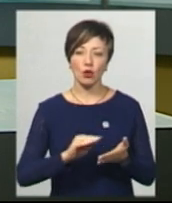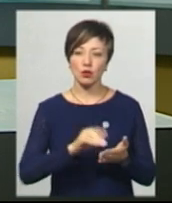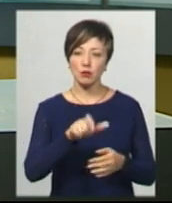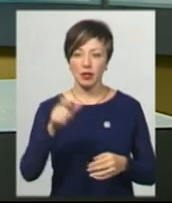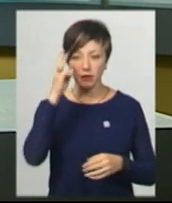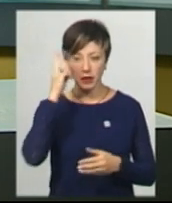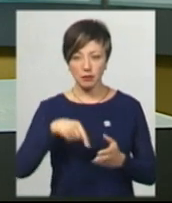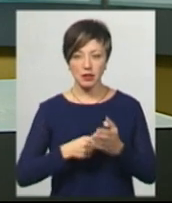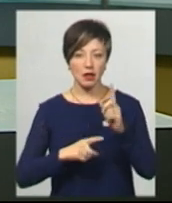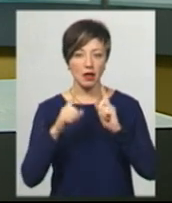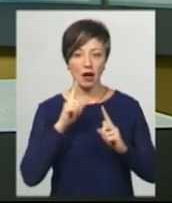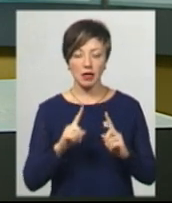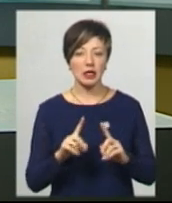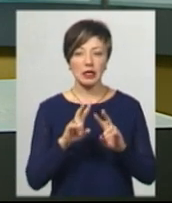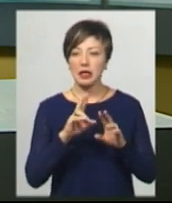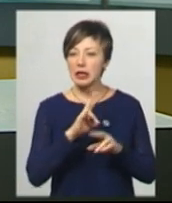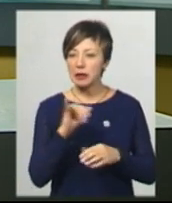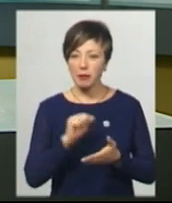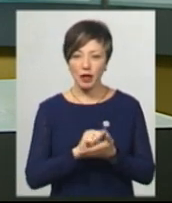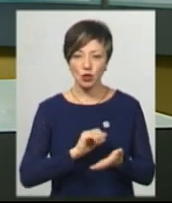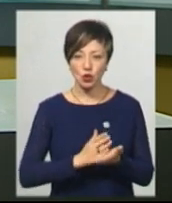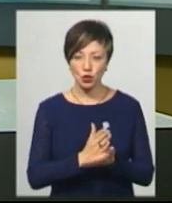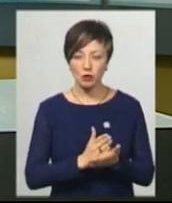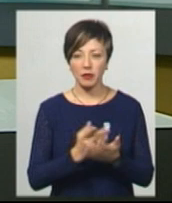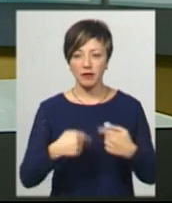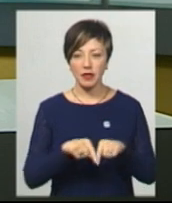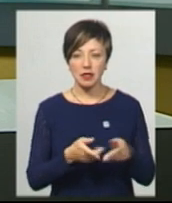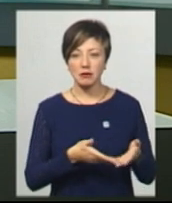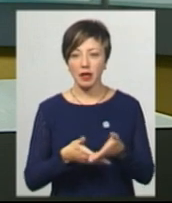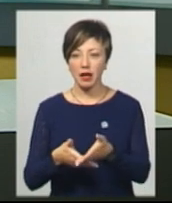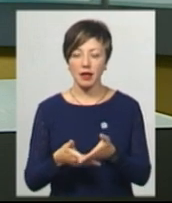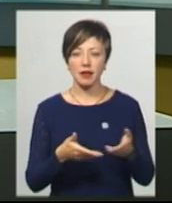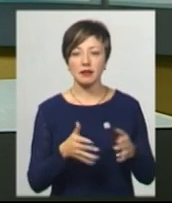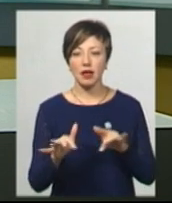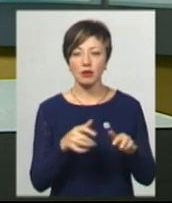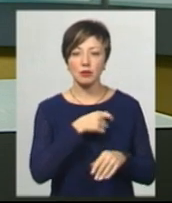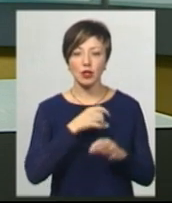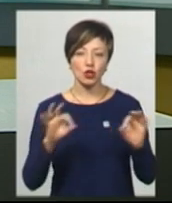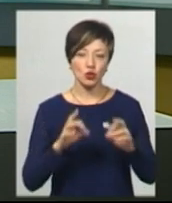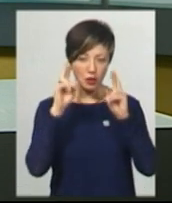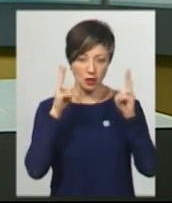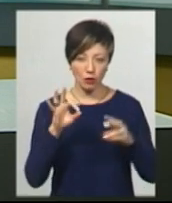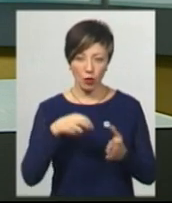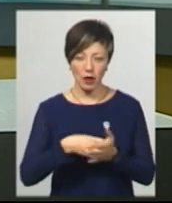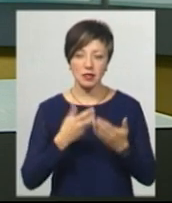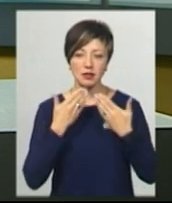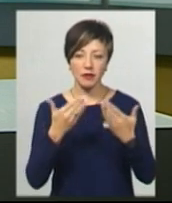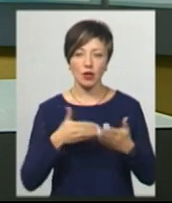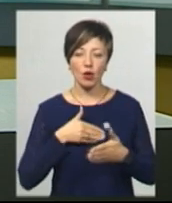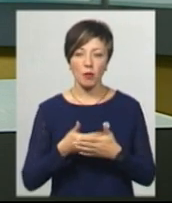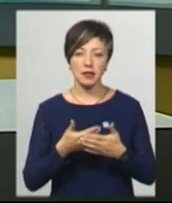у Хмельницькій міській раді ані в прес-службі, ані у відділі сприяння діяльності депутатів нічого не знають про лист звернення від